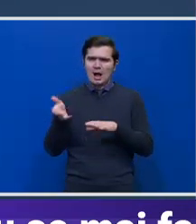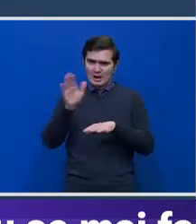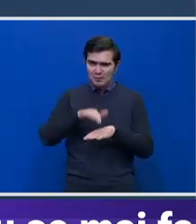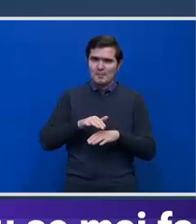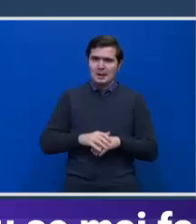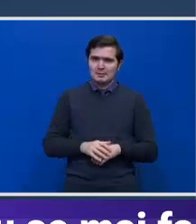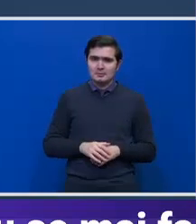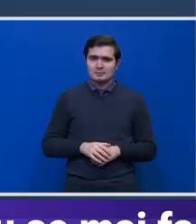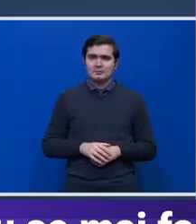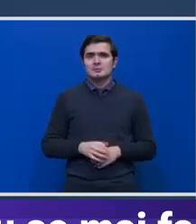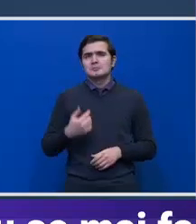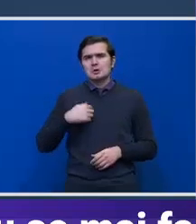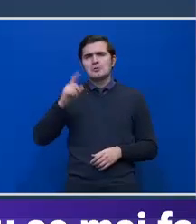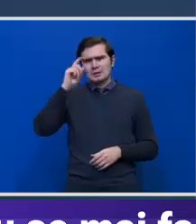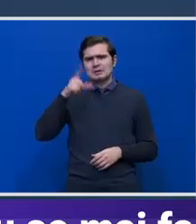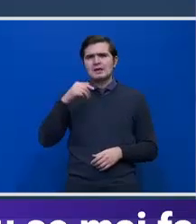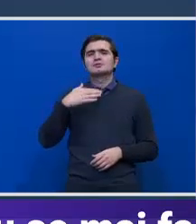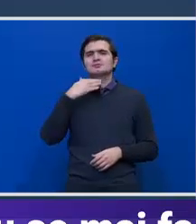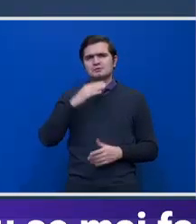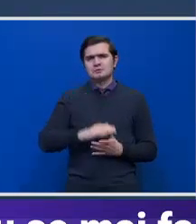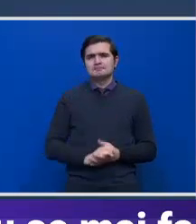să Eu cred că sunt suficiente.